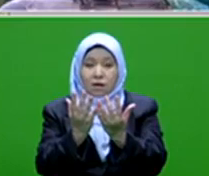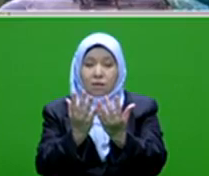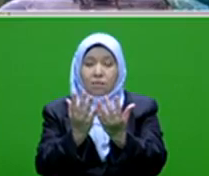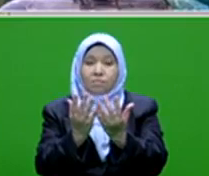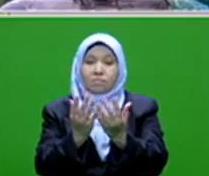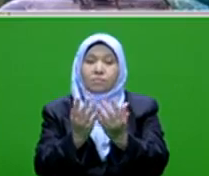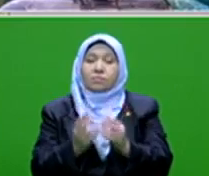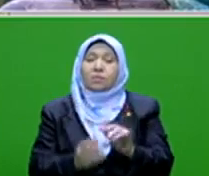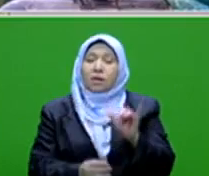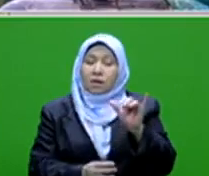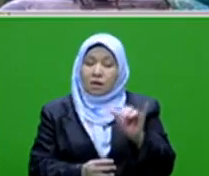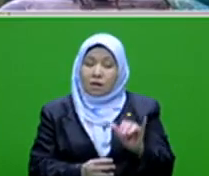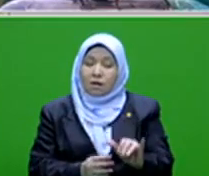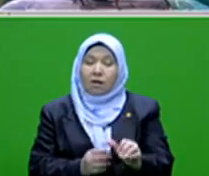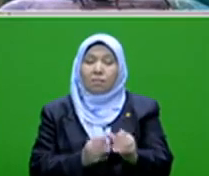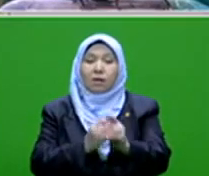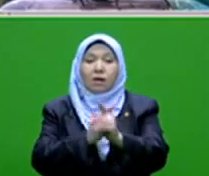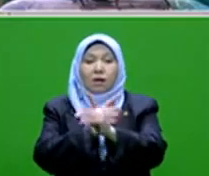العالمين